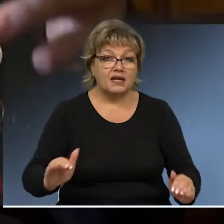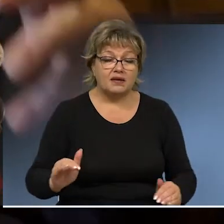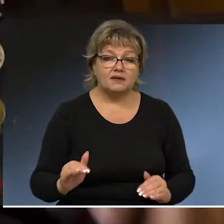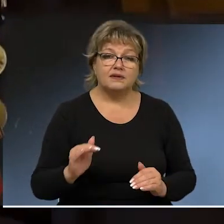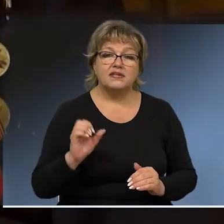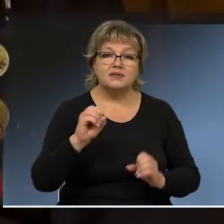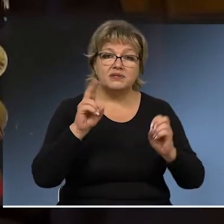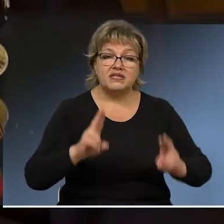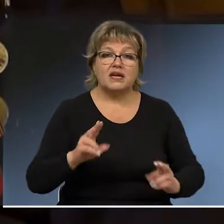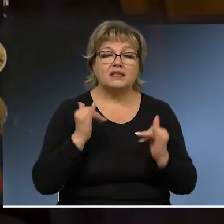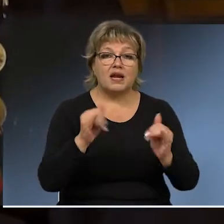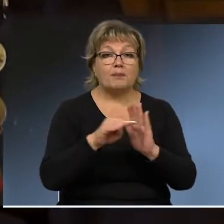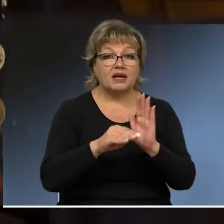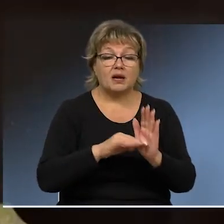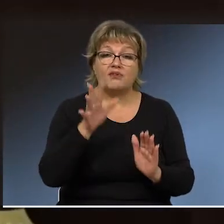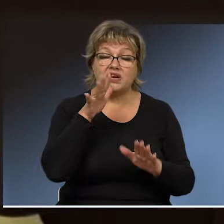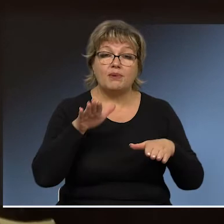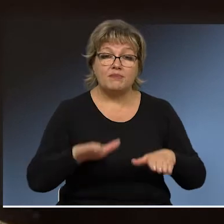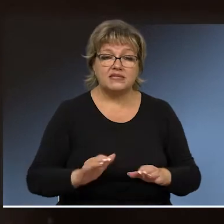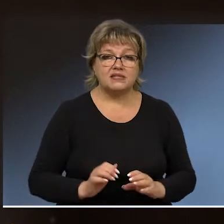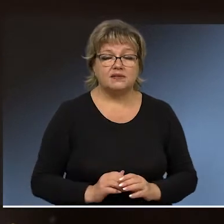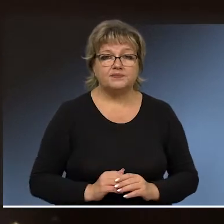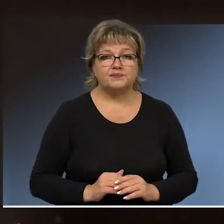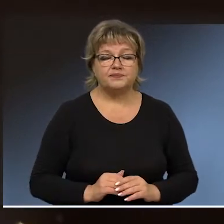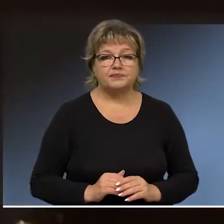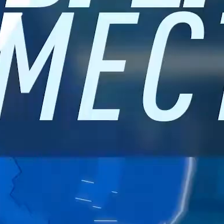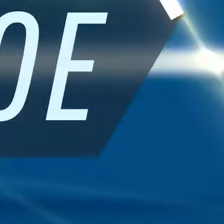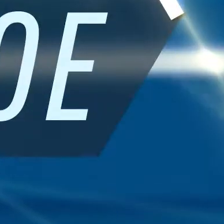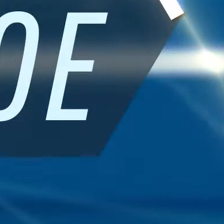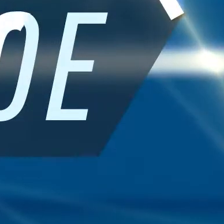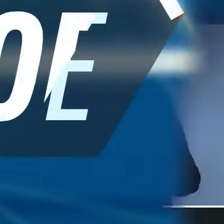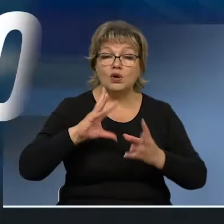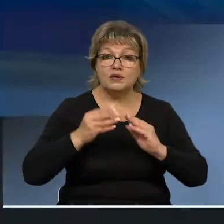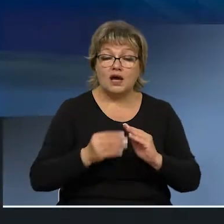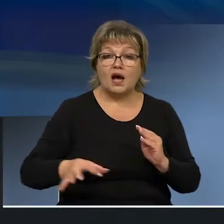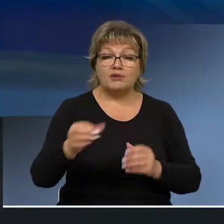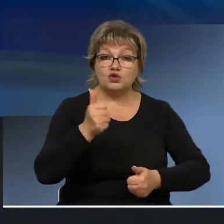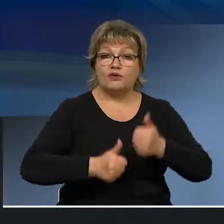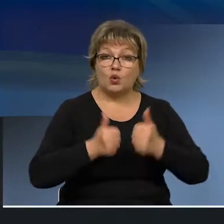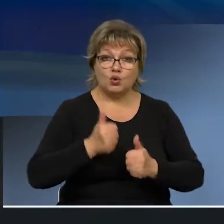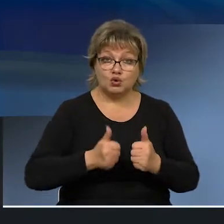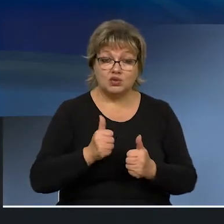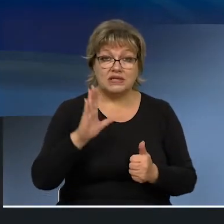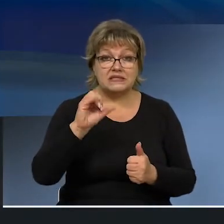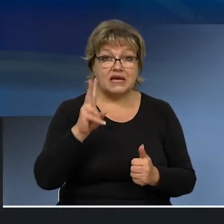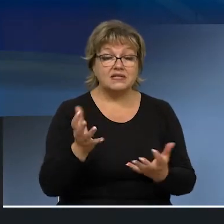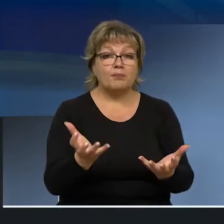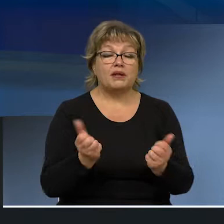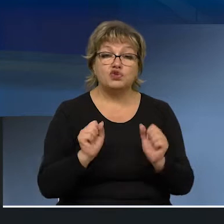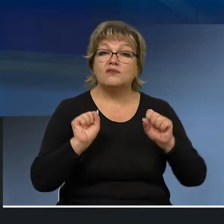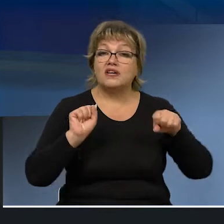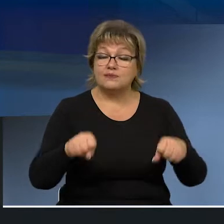в поколения алексей масленников специально для программы время местное по результатам областного конкурса